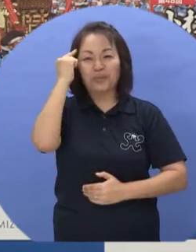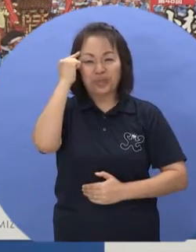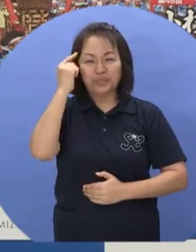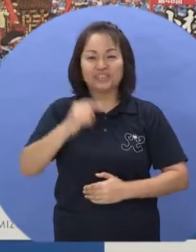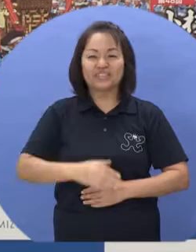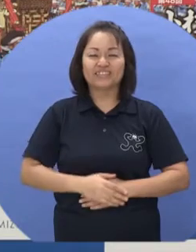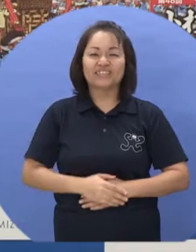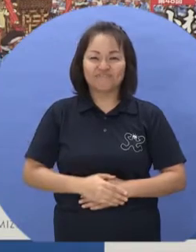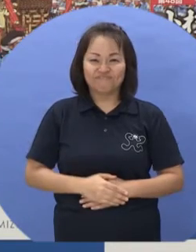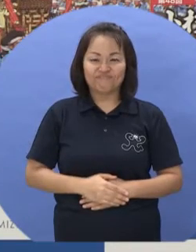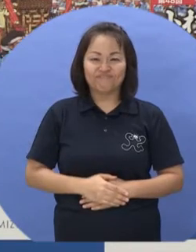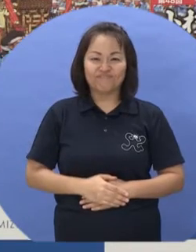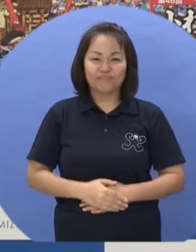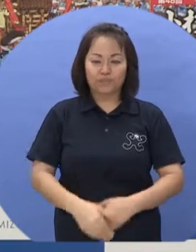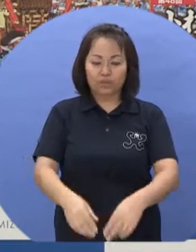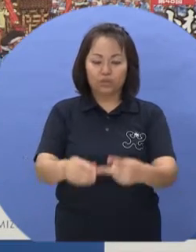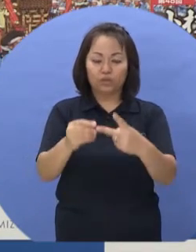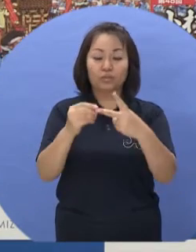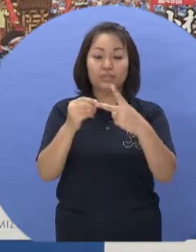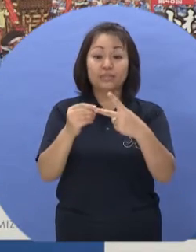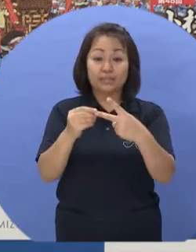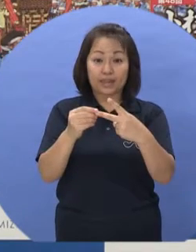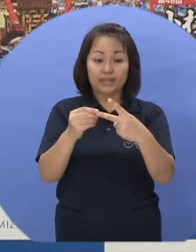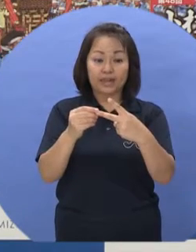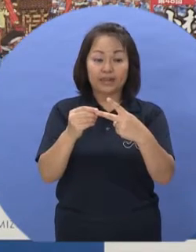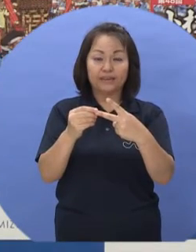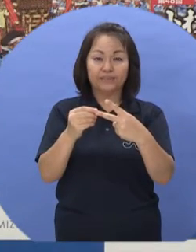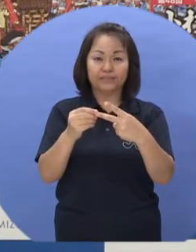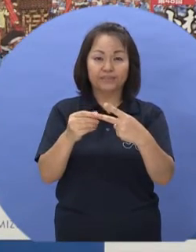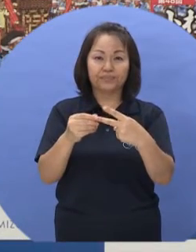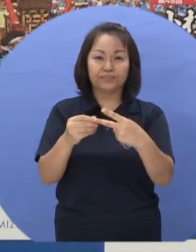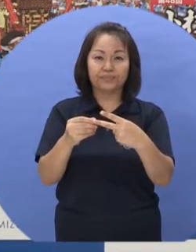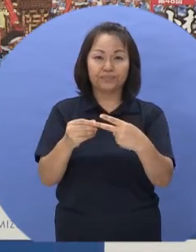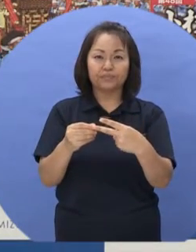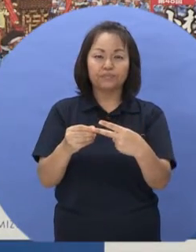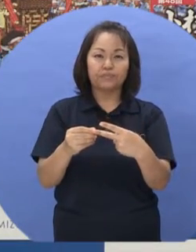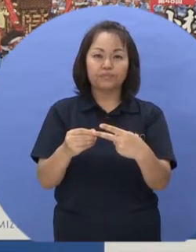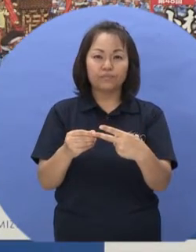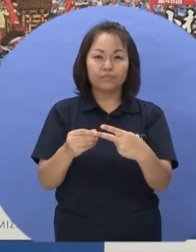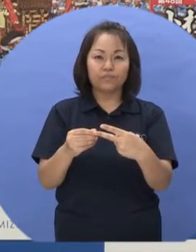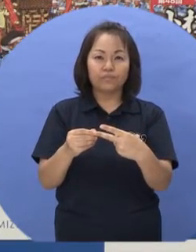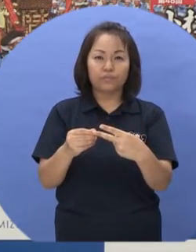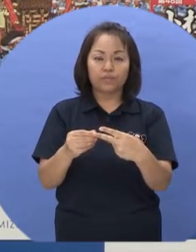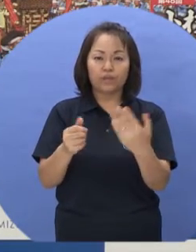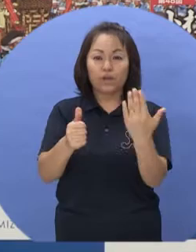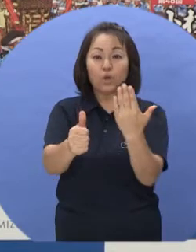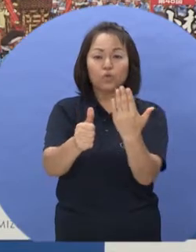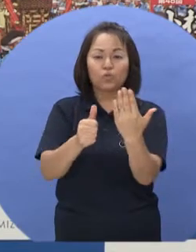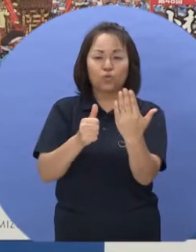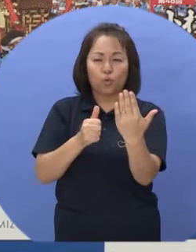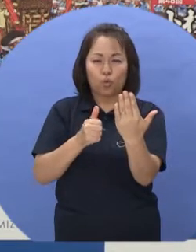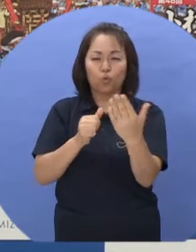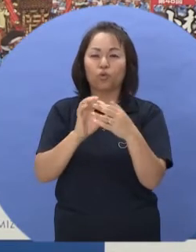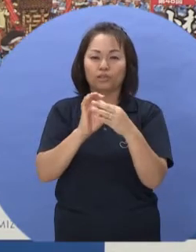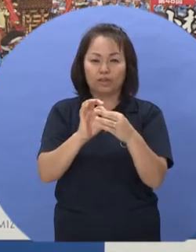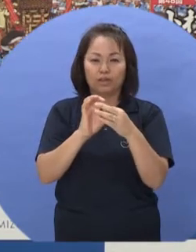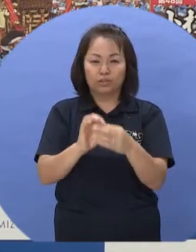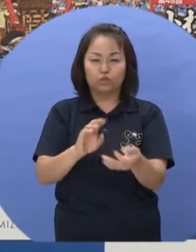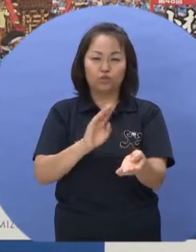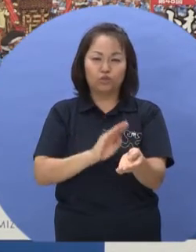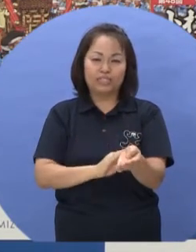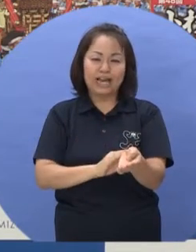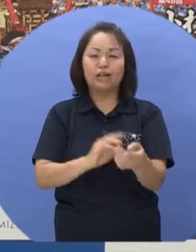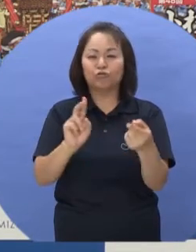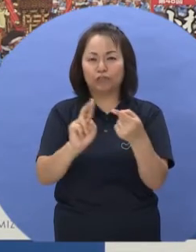。続きまして、発表事項の2点目であります。不登校に関する医学的な相談体制の充実につい